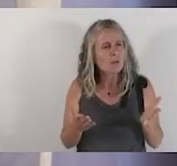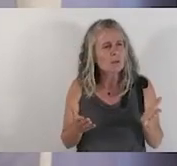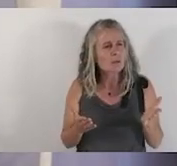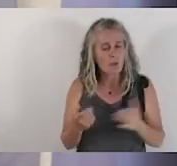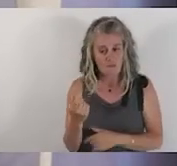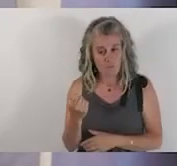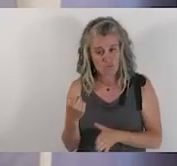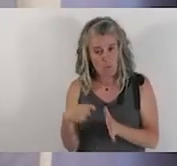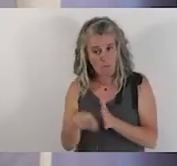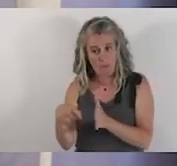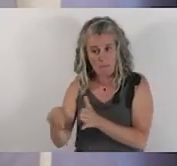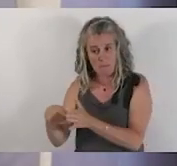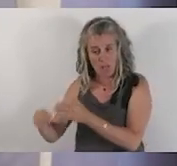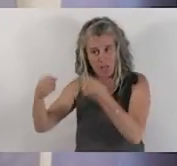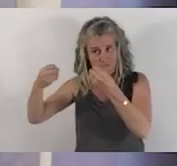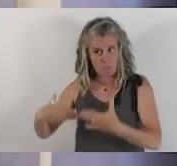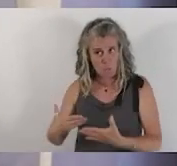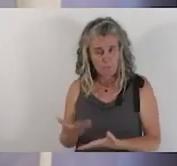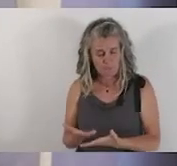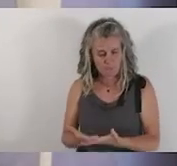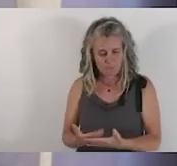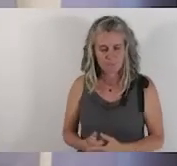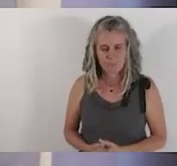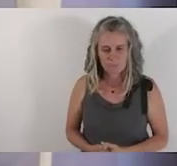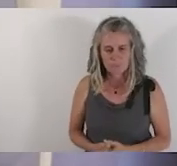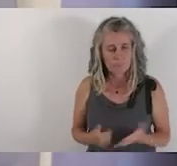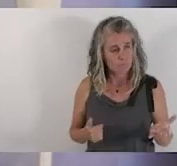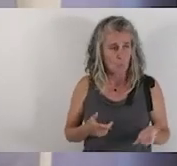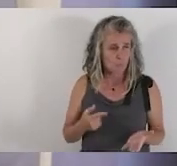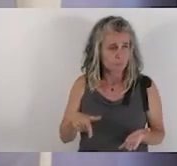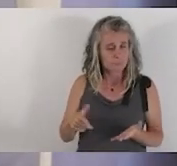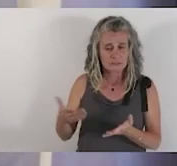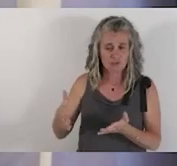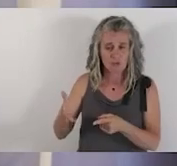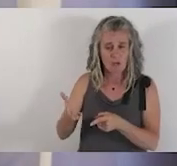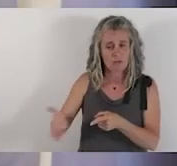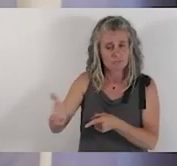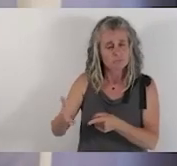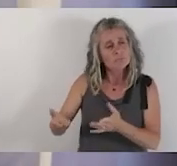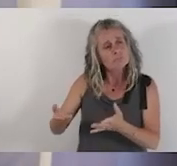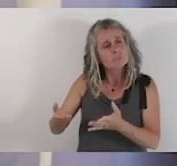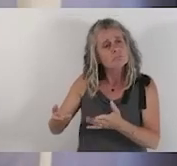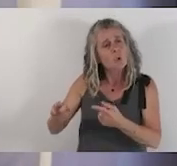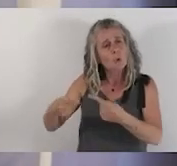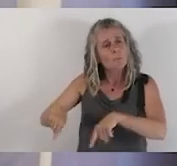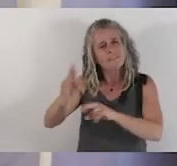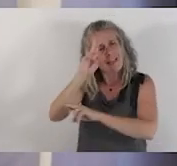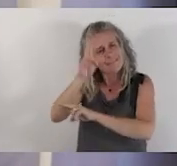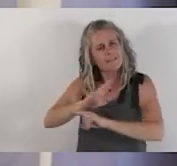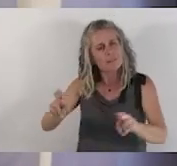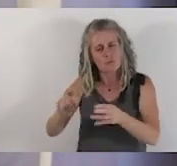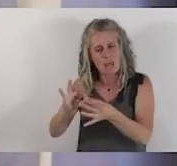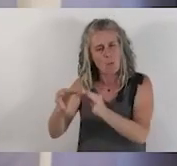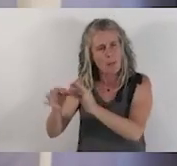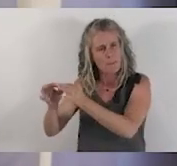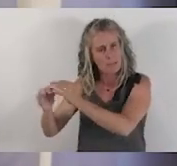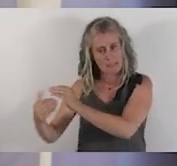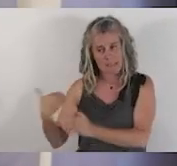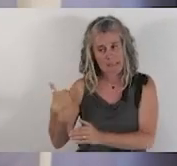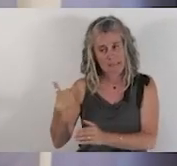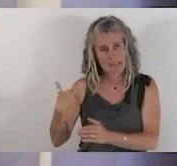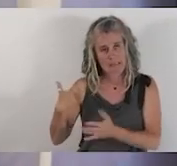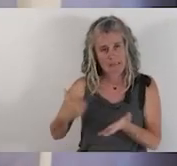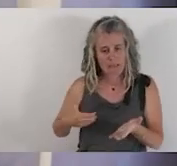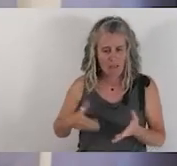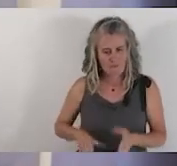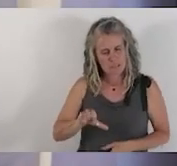ces événements. Cela fait partie des engagements demandés par le Comité international olympique. Et